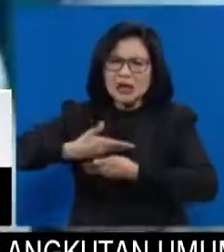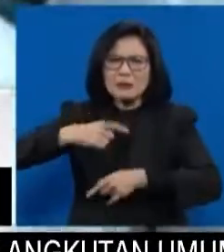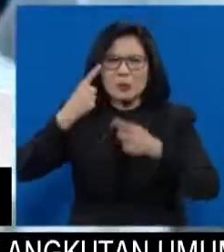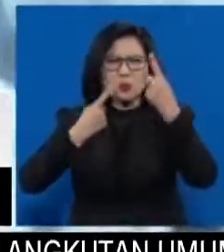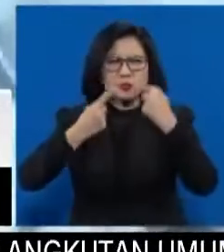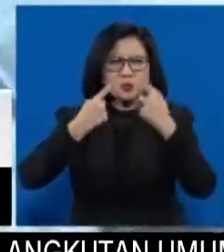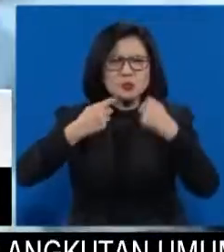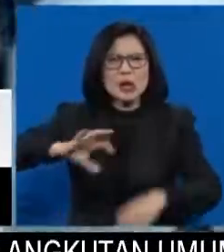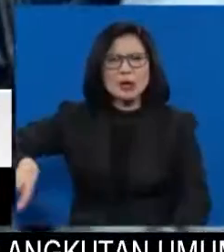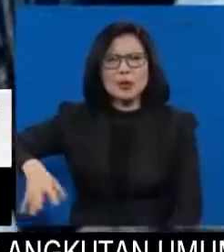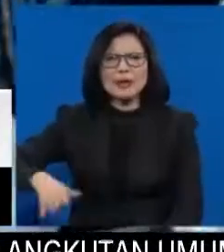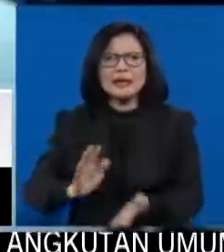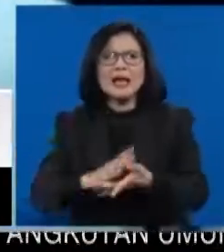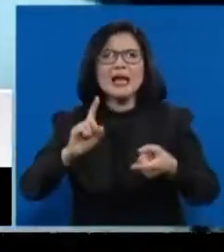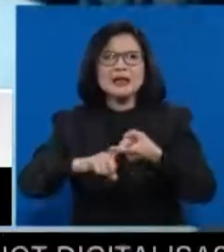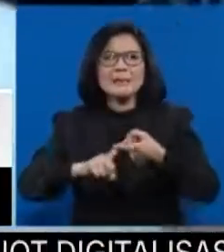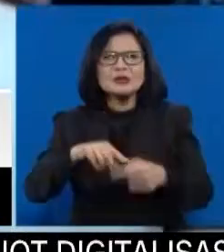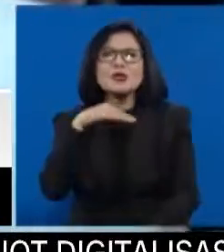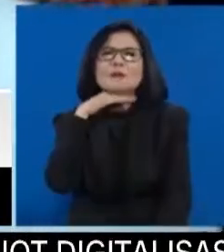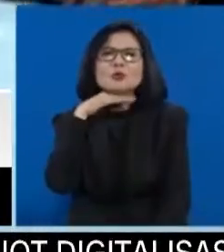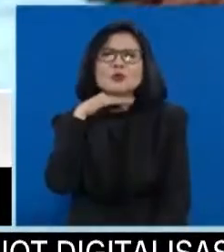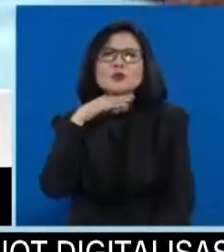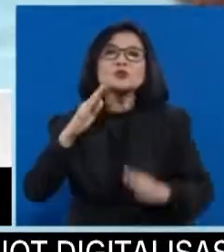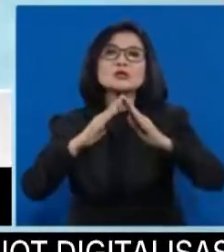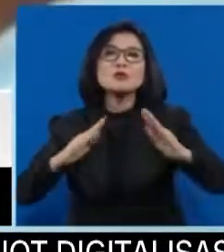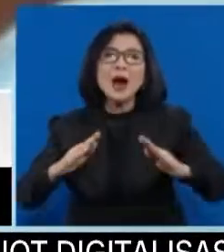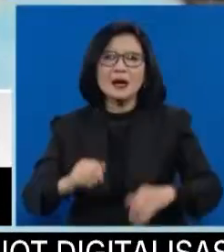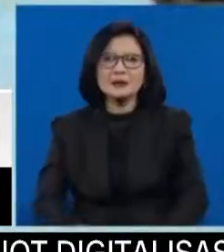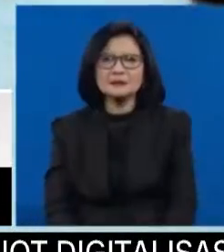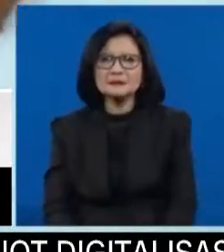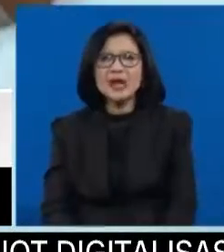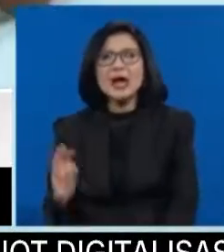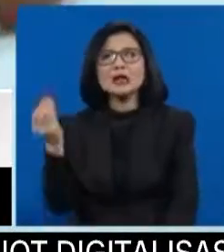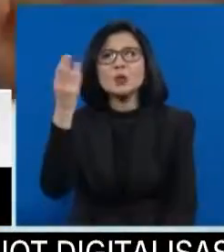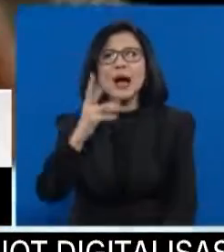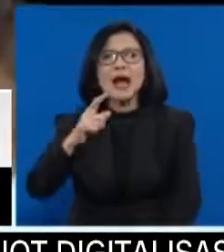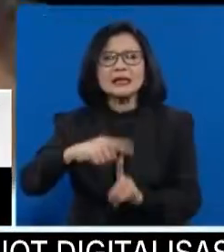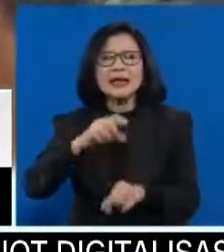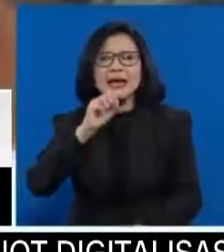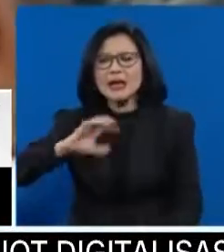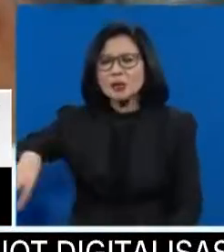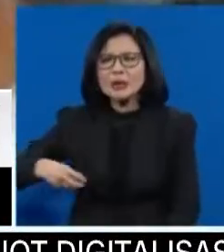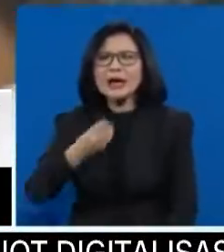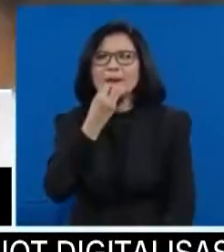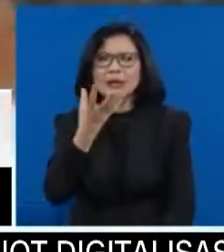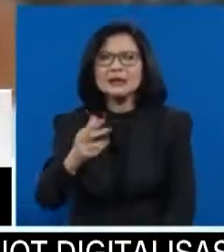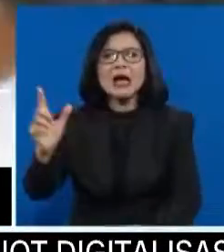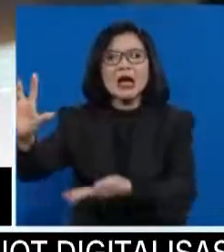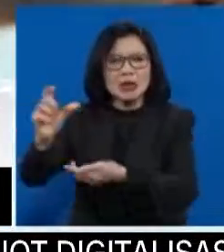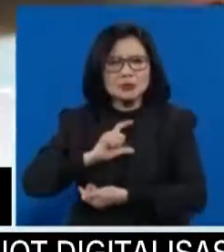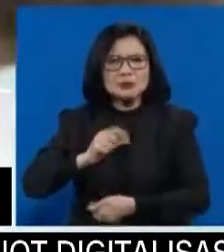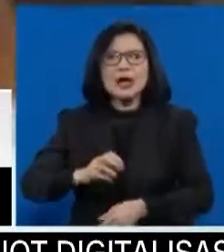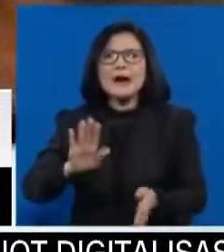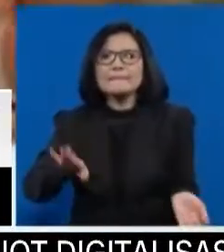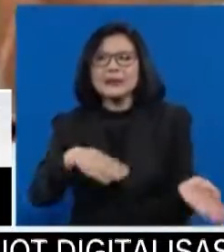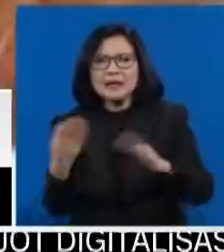keluarga dan kerabat yang sudah menunggu di rumah. Menurut keterangan Ketua RT, keluarga dan kerabat mendapat kabar Ferry